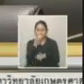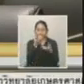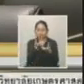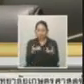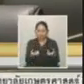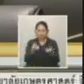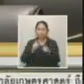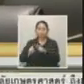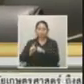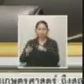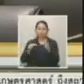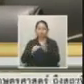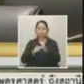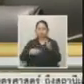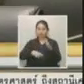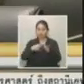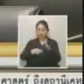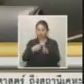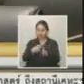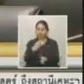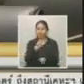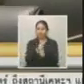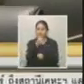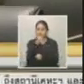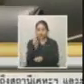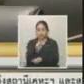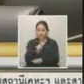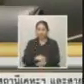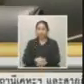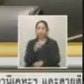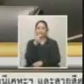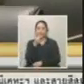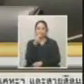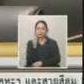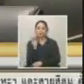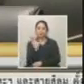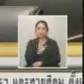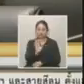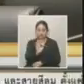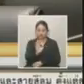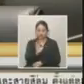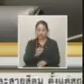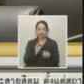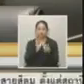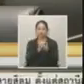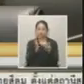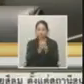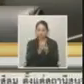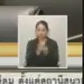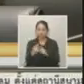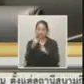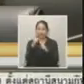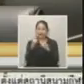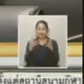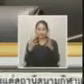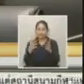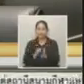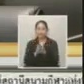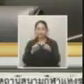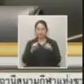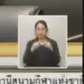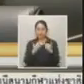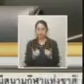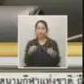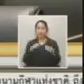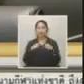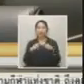หลายปัจจัยเราสามารถเลือกได้เช่นเราออกกำลังกายแล้วไม่สูบบุหรี่เราต้องการผักผลไม้ที่ปลอดภัยแต่วันนี้เราเลือกไม่ได้